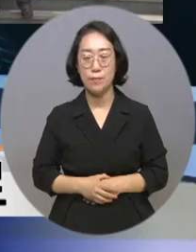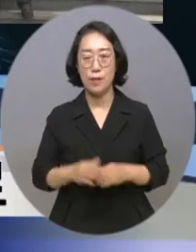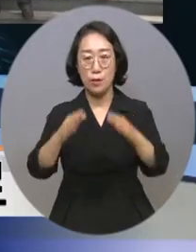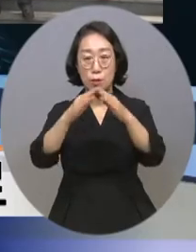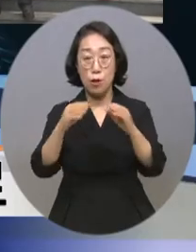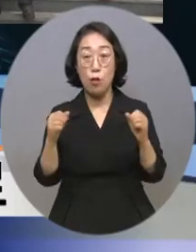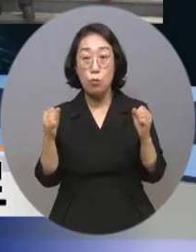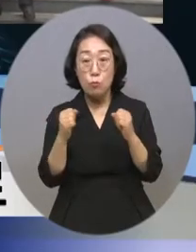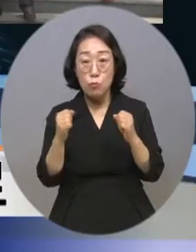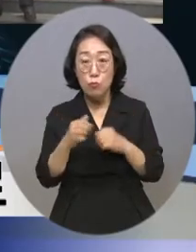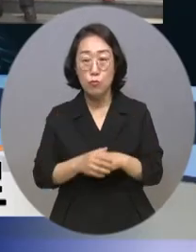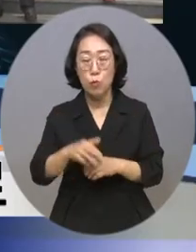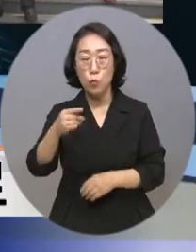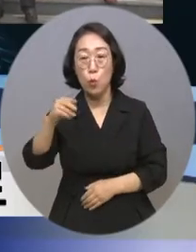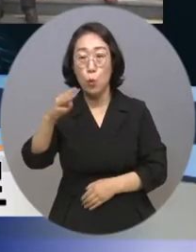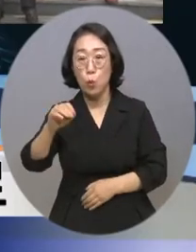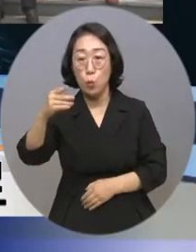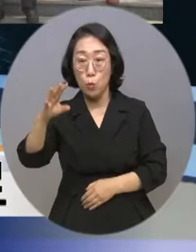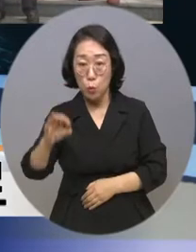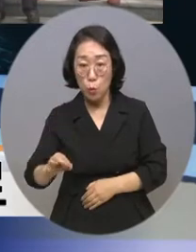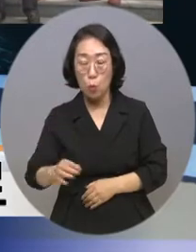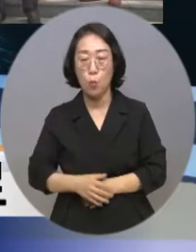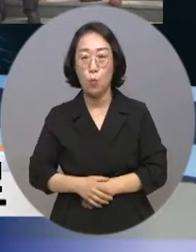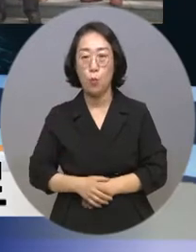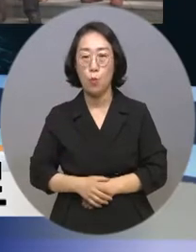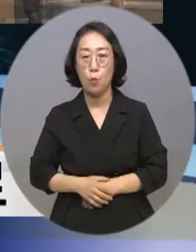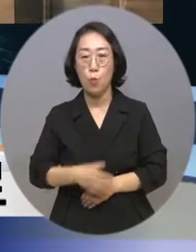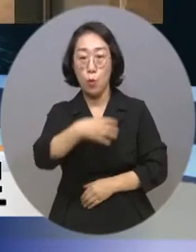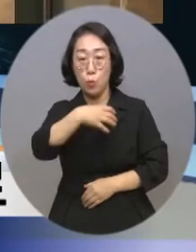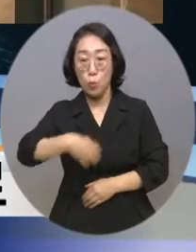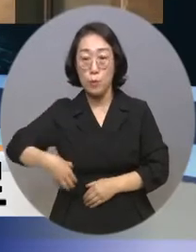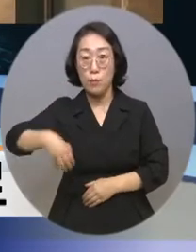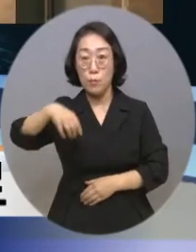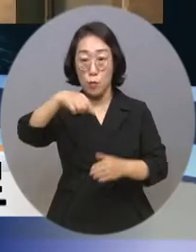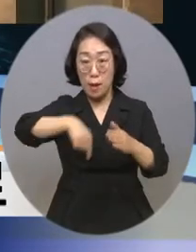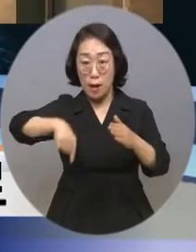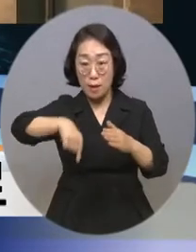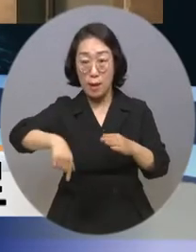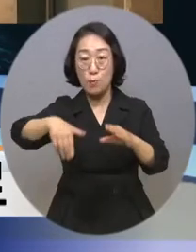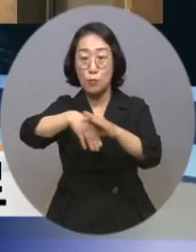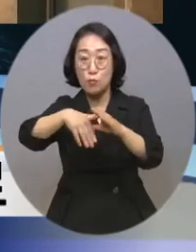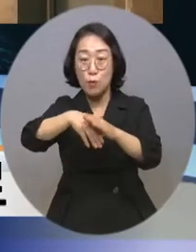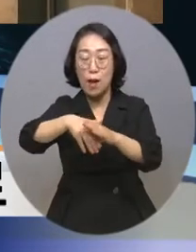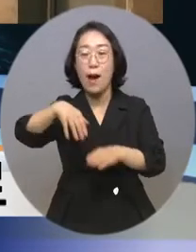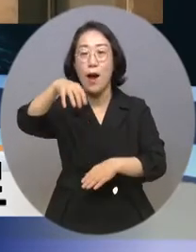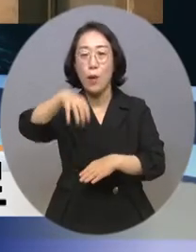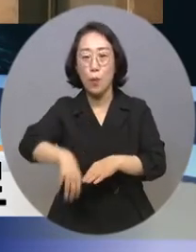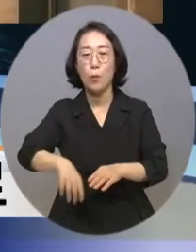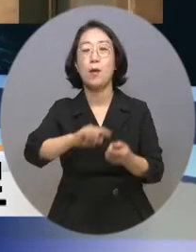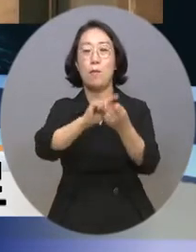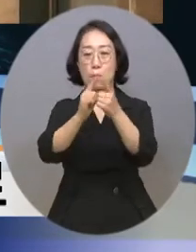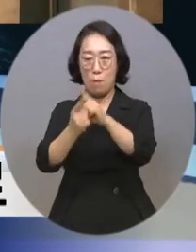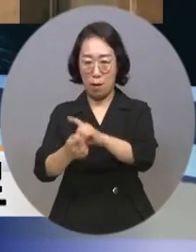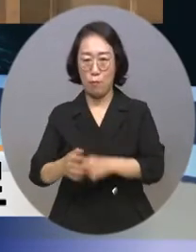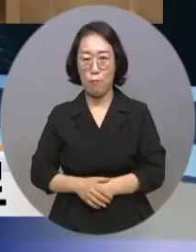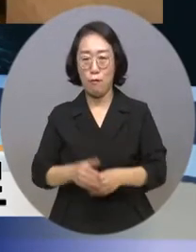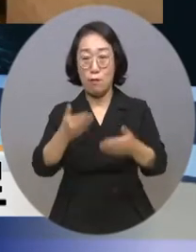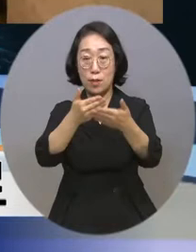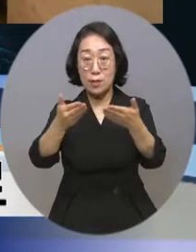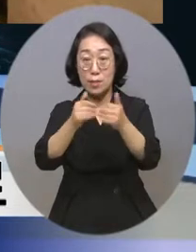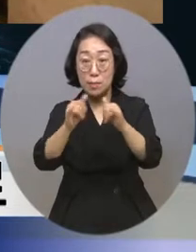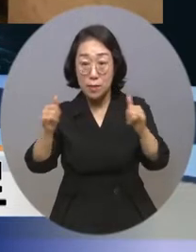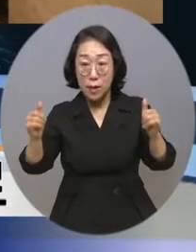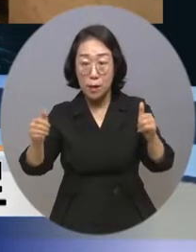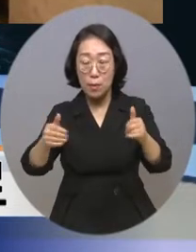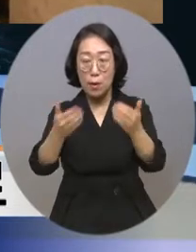군산시 소룡동 행정복지센터가 문화예술공간으로 탈바꿈했습니다. 지역 작가들에게 전시 기회를